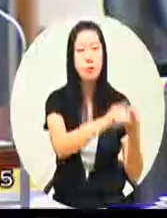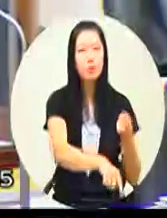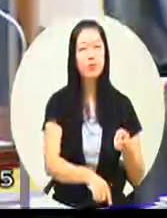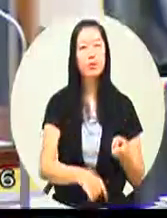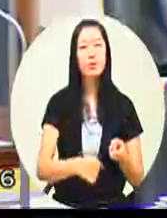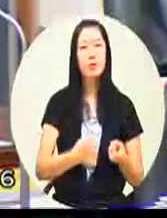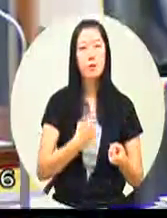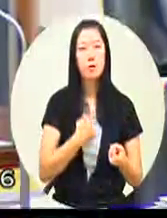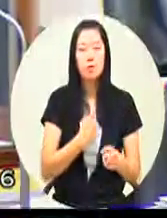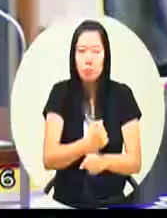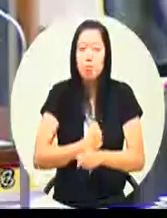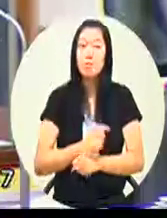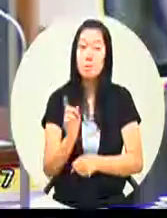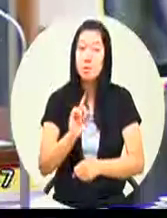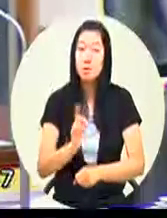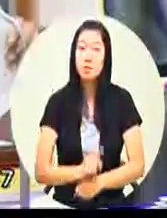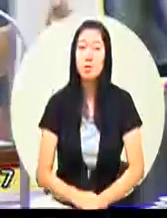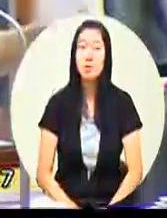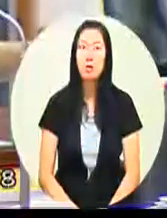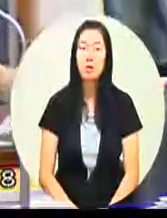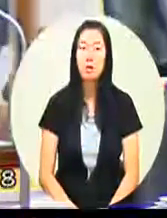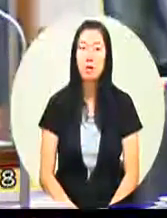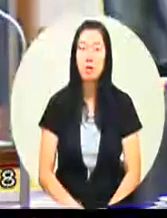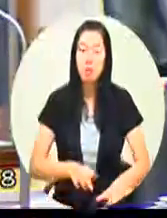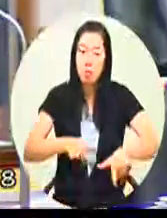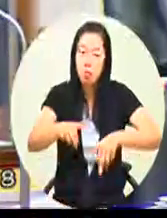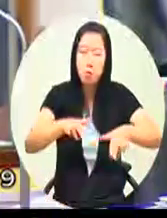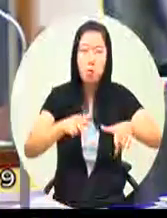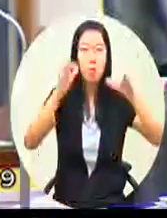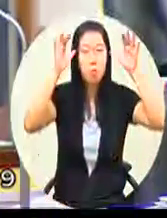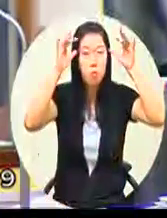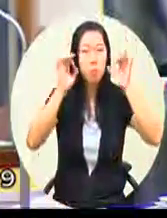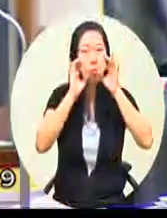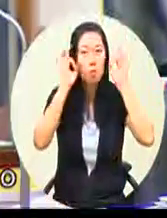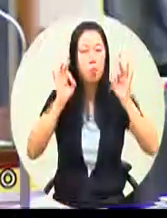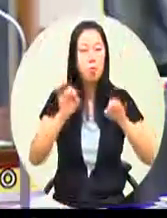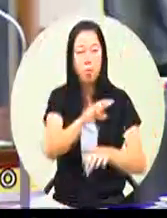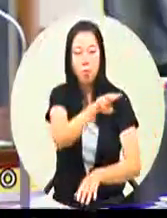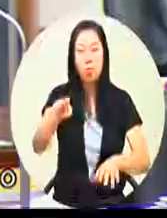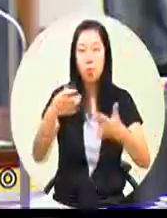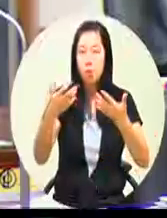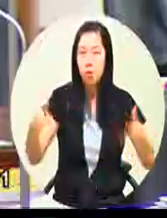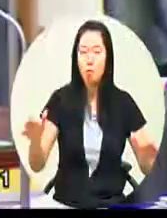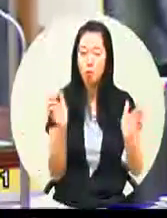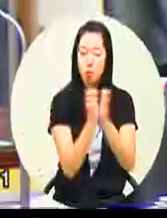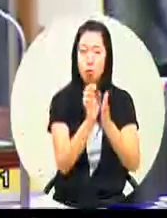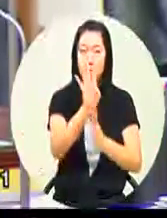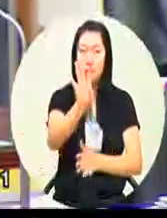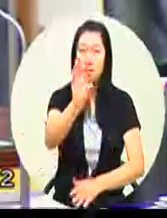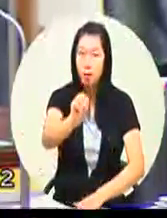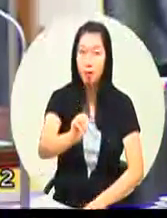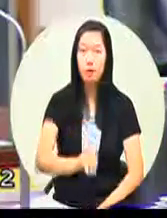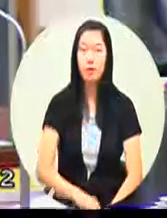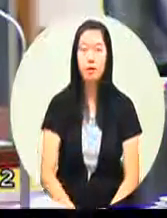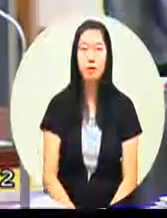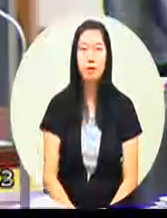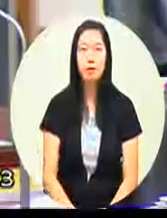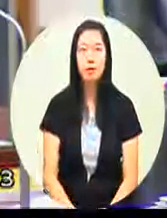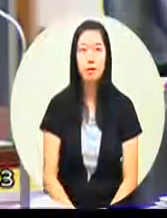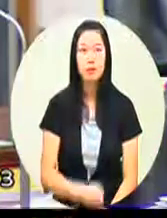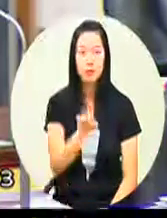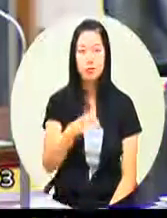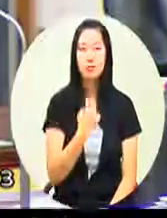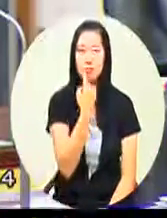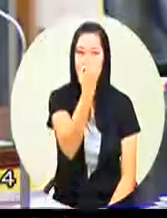较在意的就是说，这么多流浪犬猫，将近40000只的流浪犬猫，你只盖